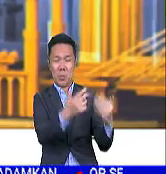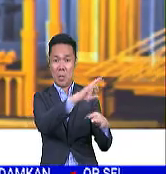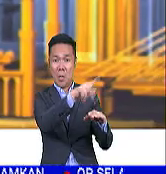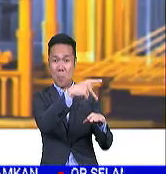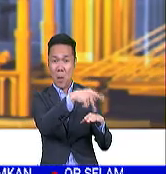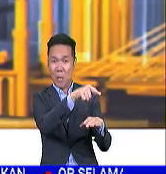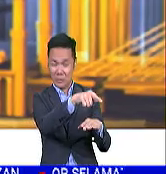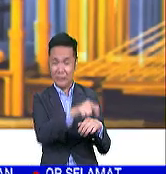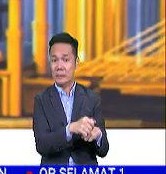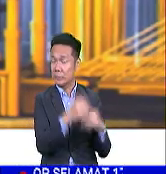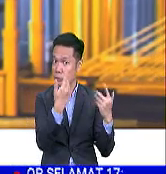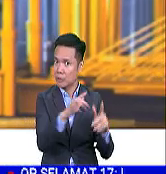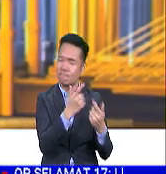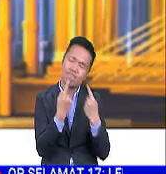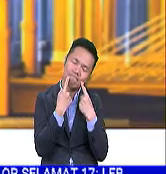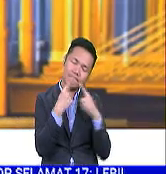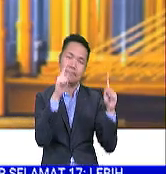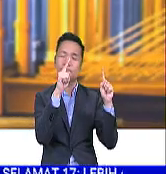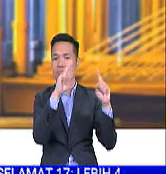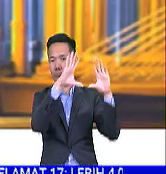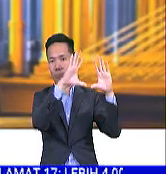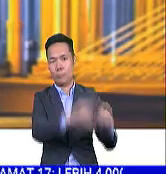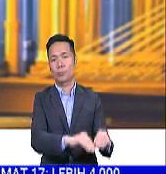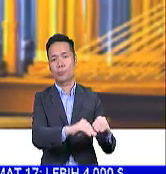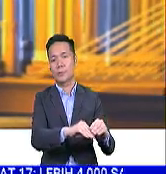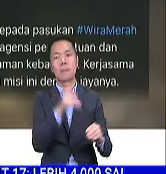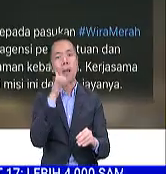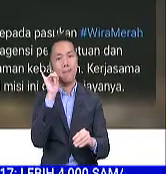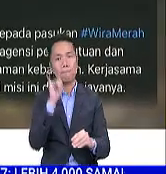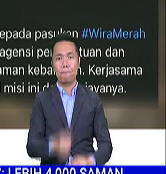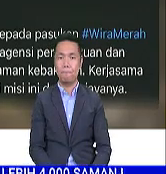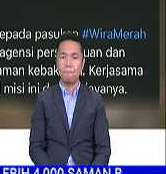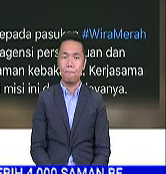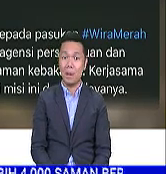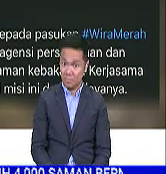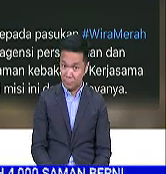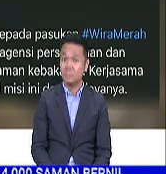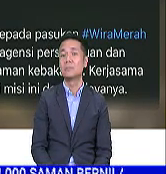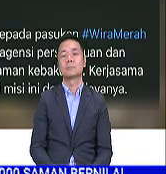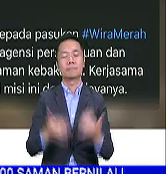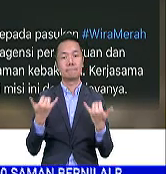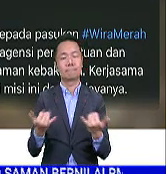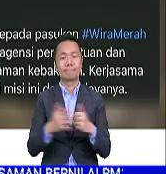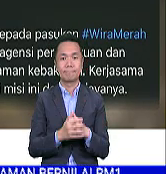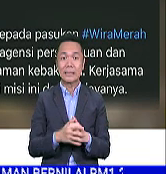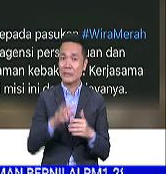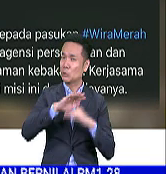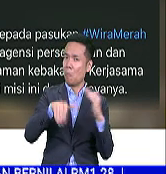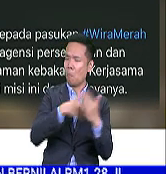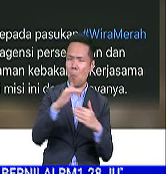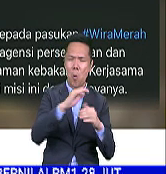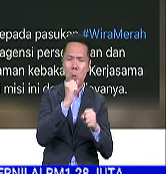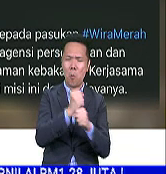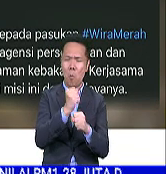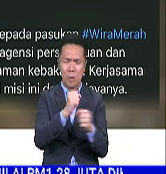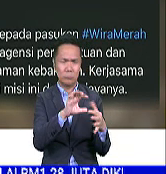pelupusan sampah tersebut berjaya dipadamkan semalam. Kejayaan itu disempurnakan dengan kerjasama semua pihak